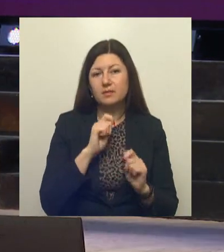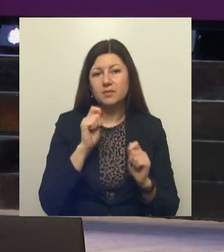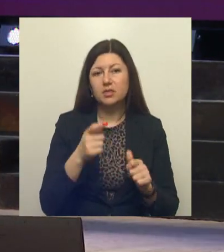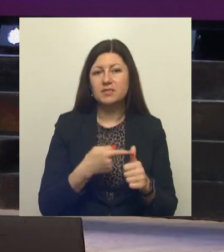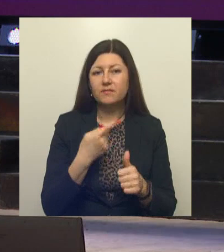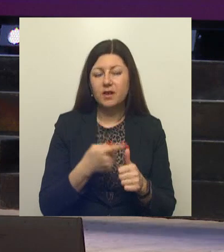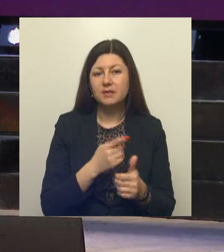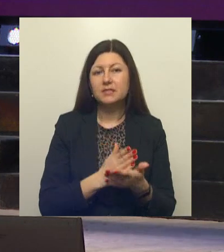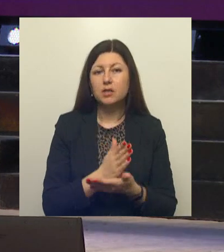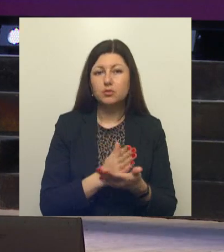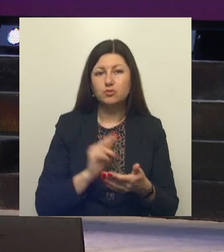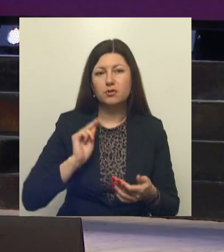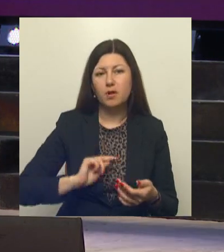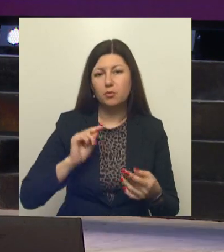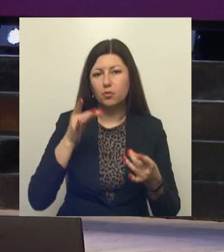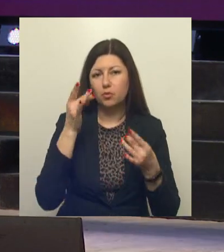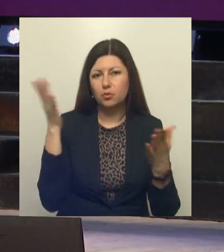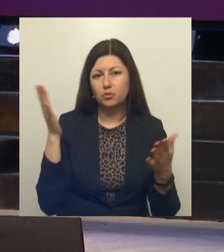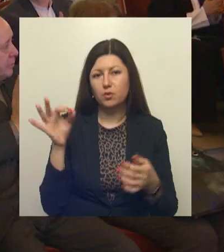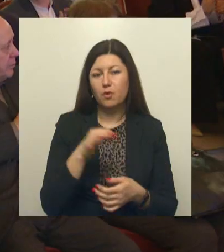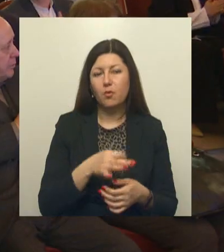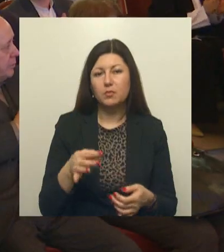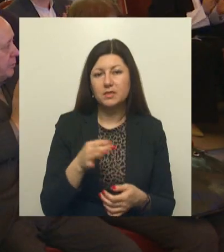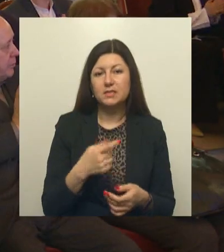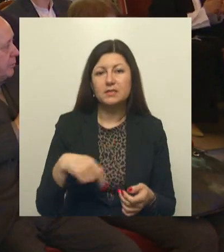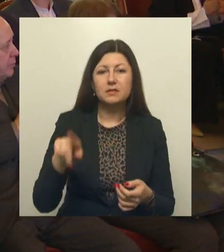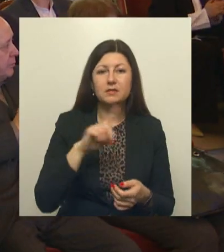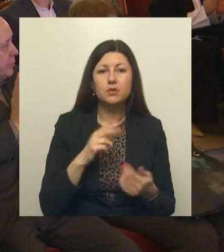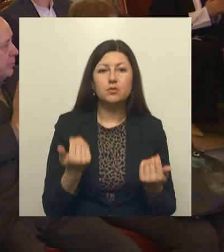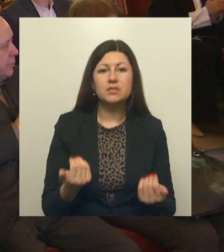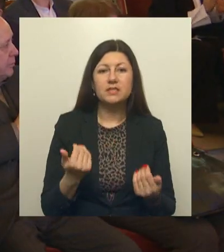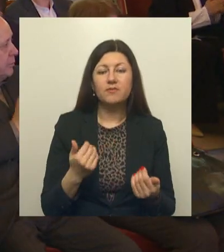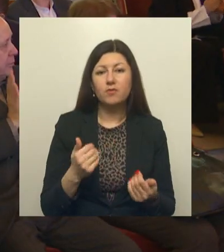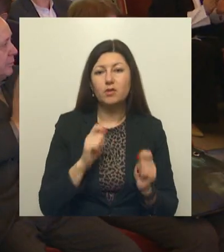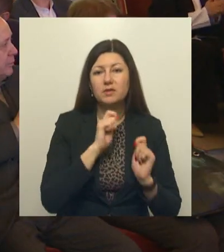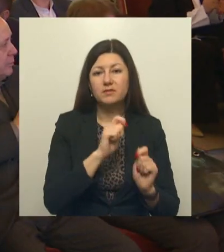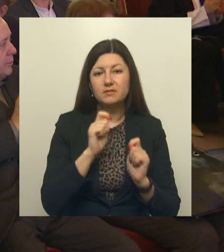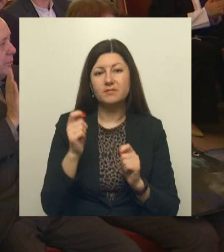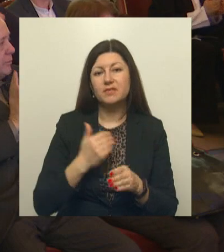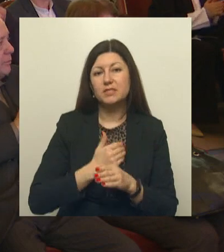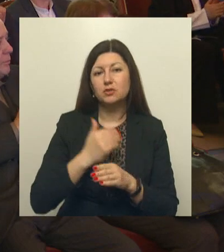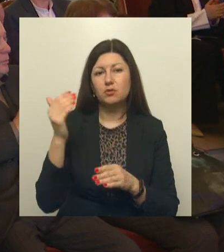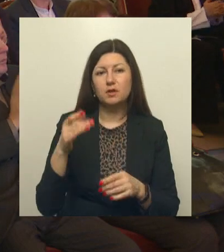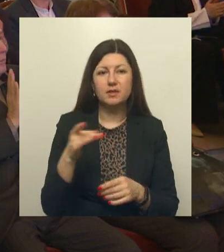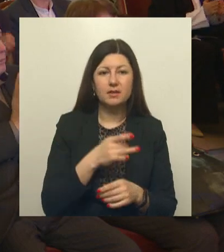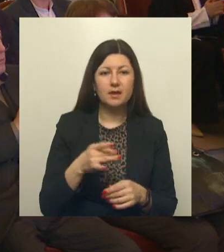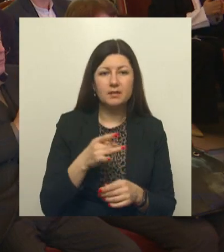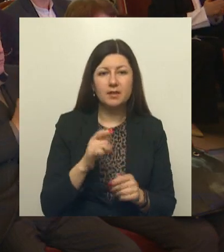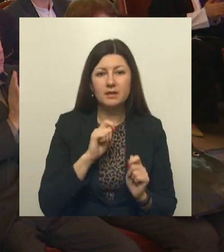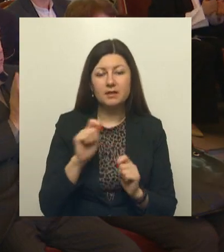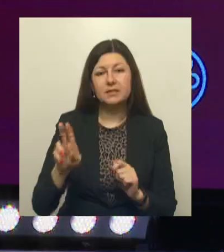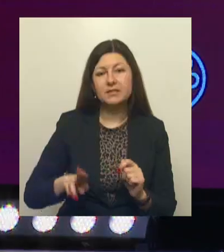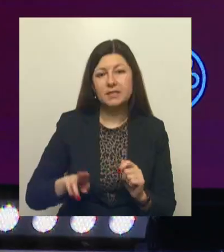званием «Заслуженный работник культуры области». Среди тех, кто сегодня был удостоен этой высокой региональной награды,